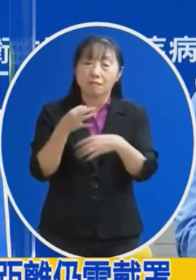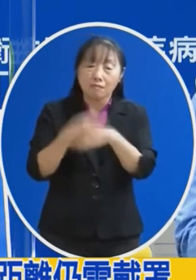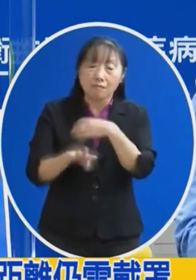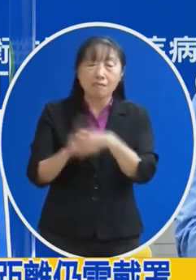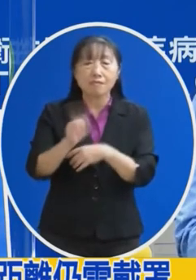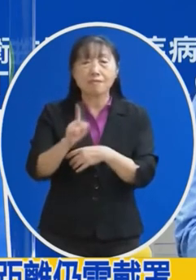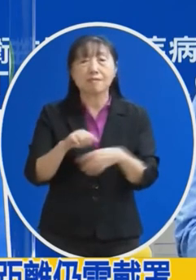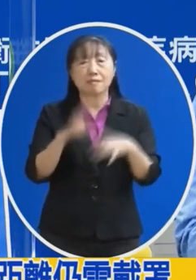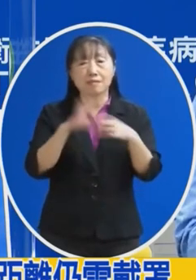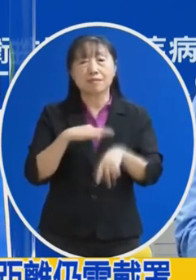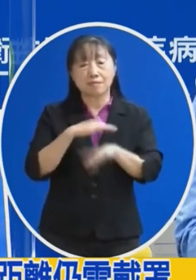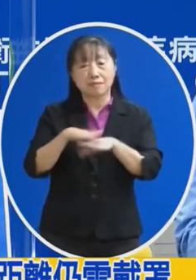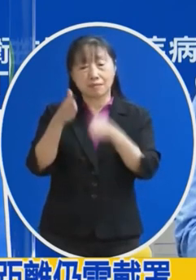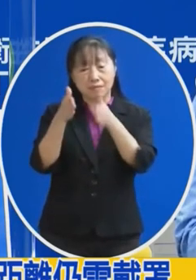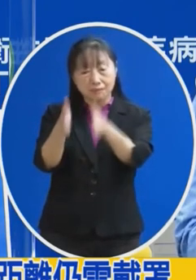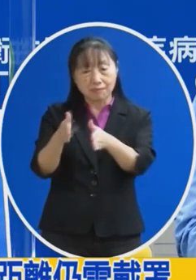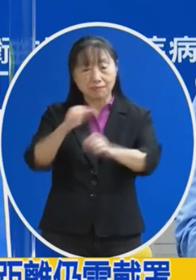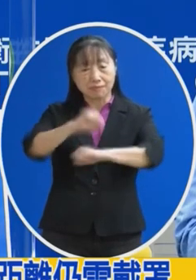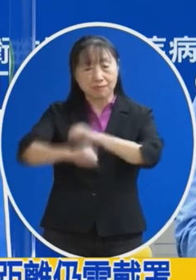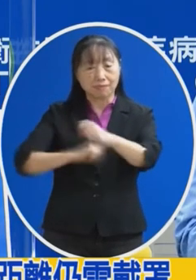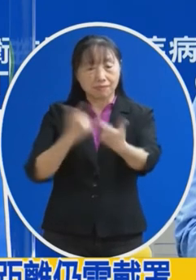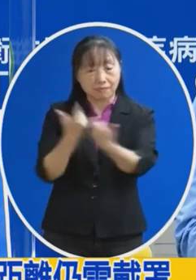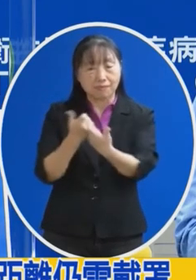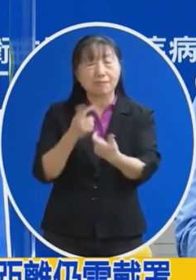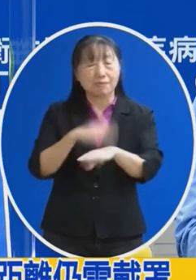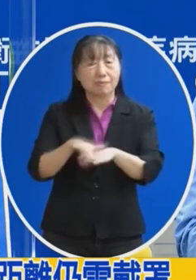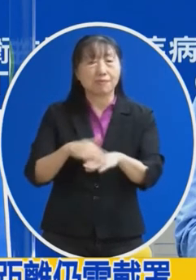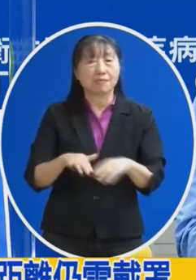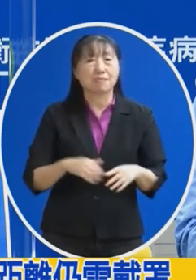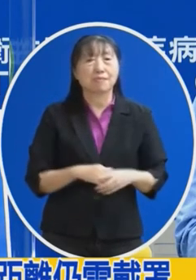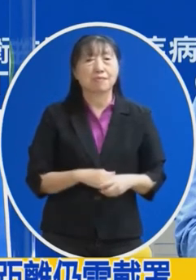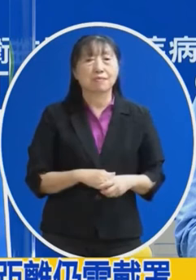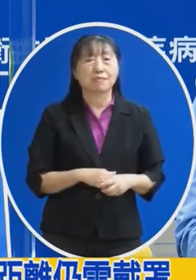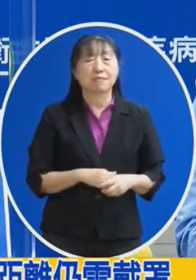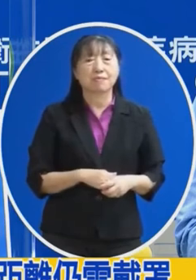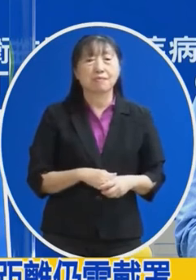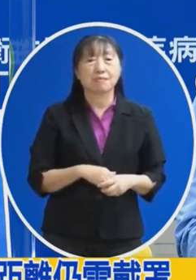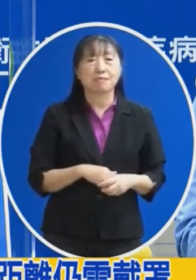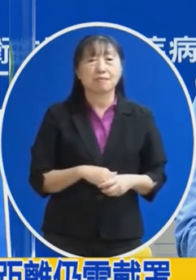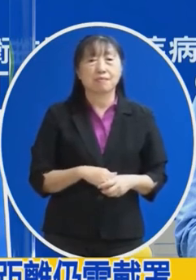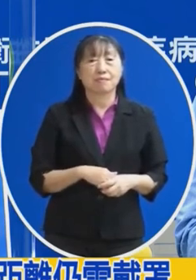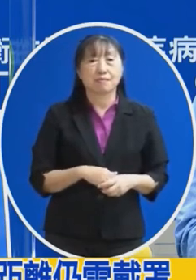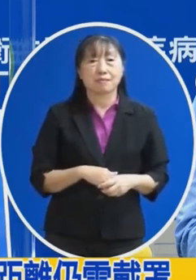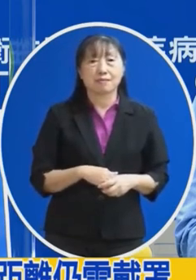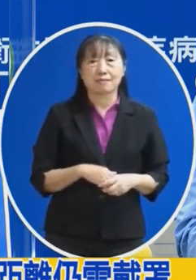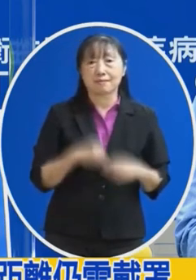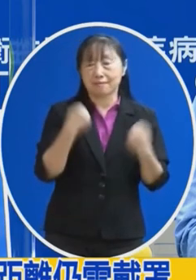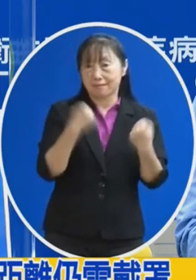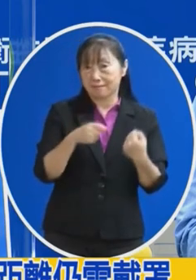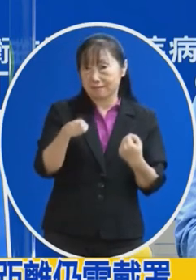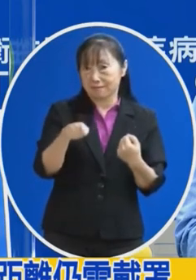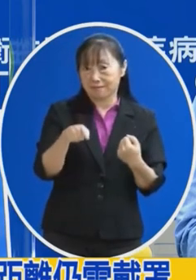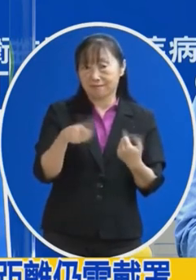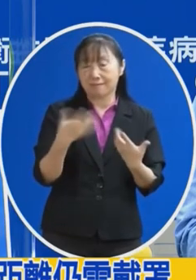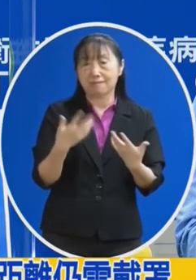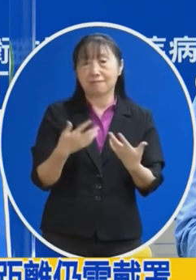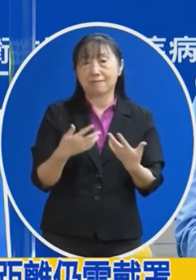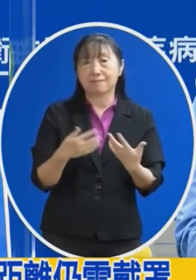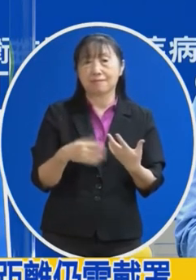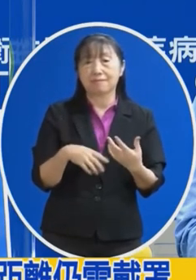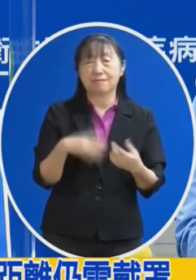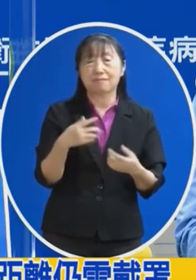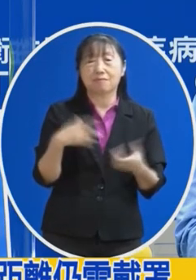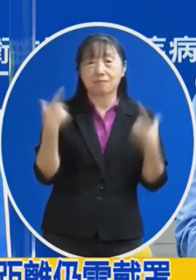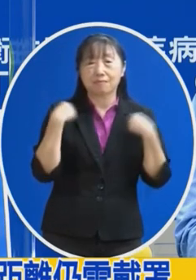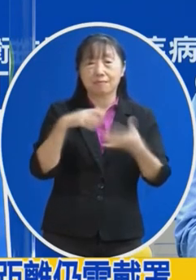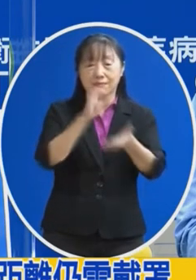别的活动就个别去处理。那至于就是说在里面十连制，事实